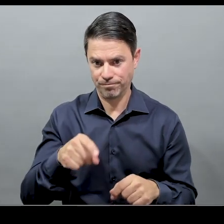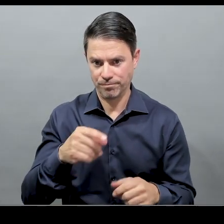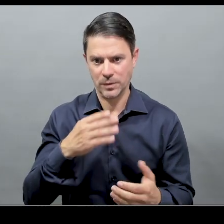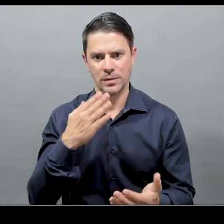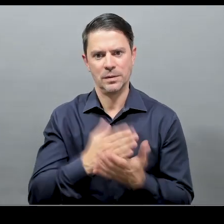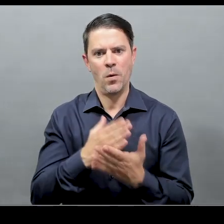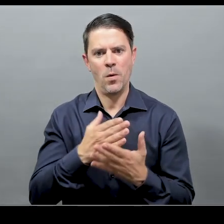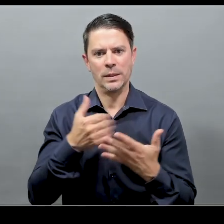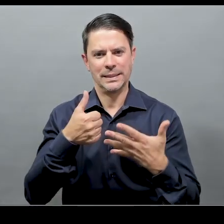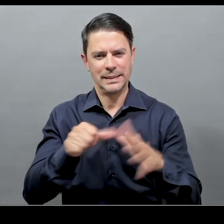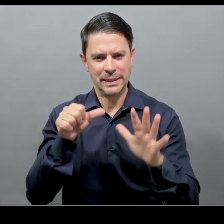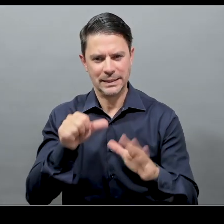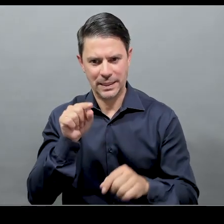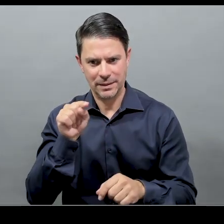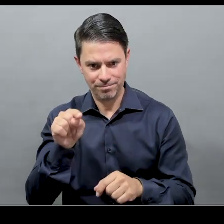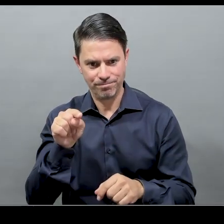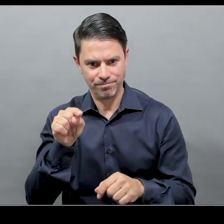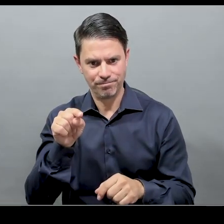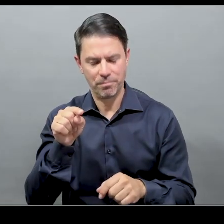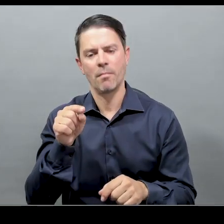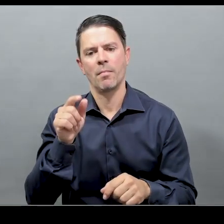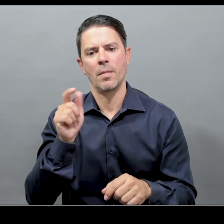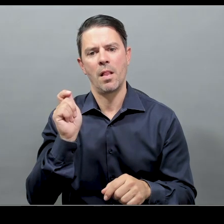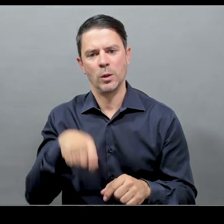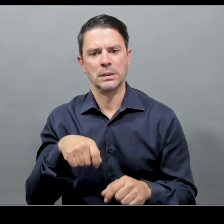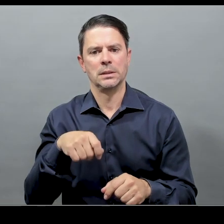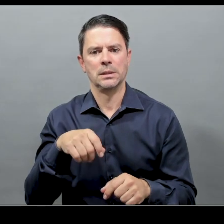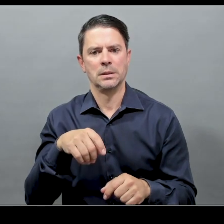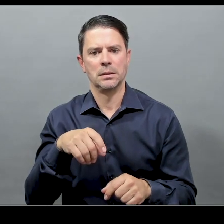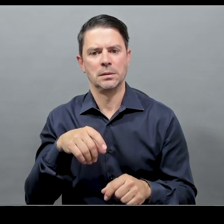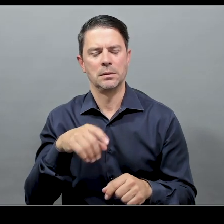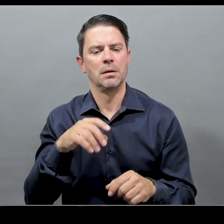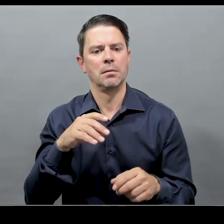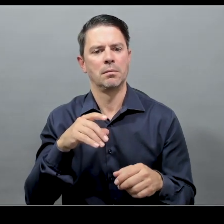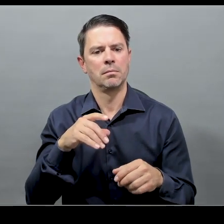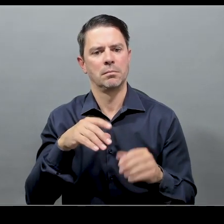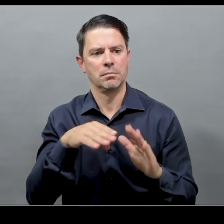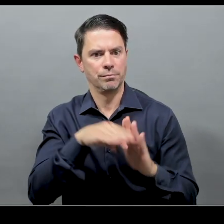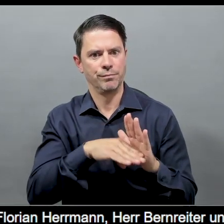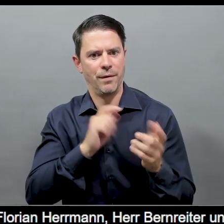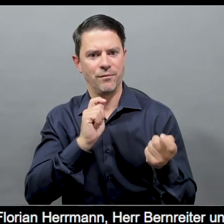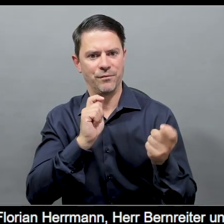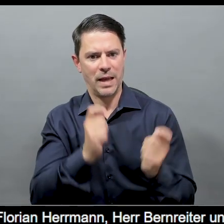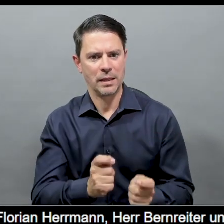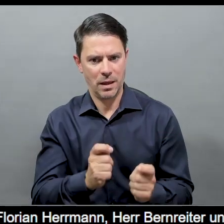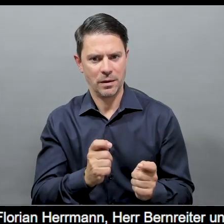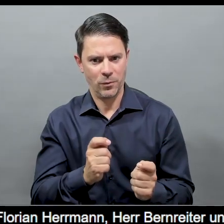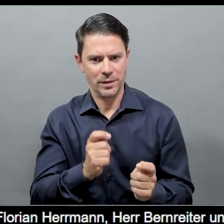schon seit vielen Monaten mit zahlreichen Änderungen in Kraft. Die läuft aber zum 30.09. endgültig aus,